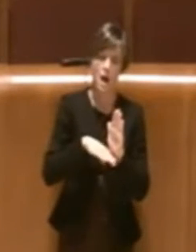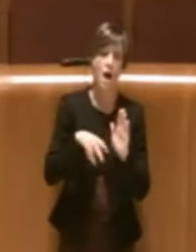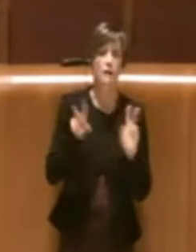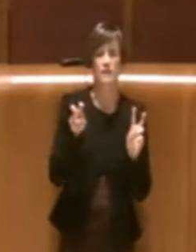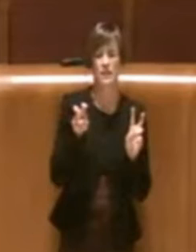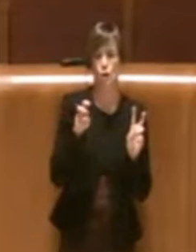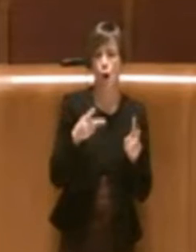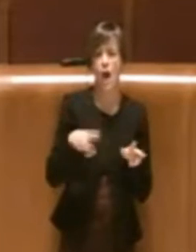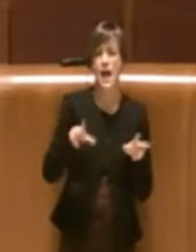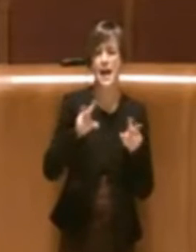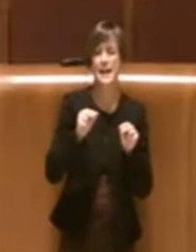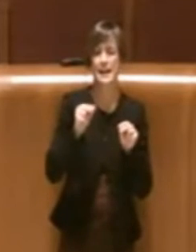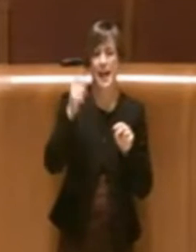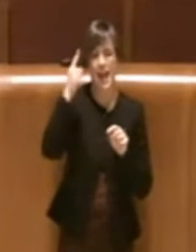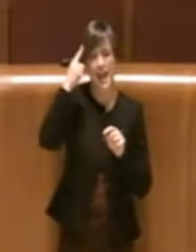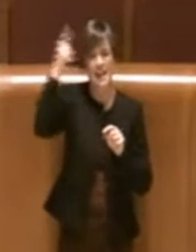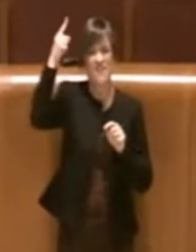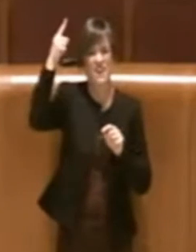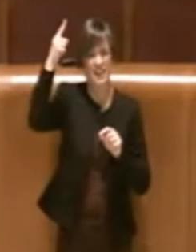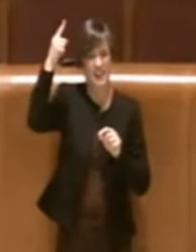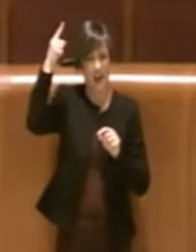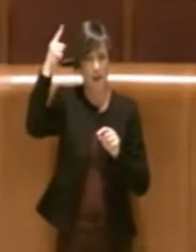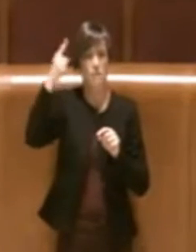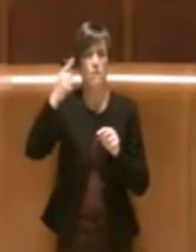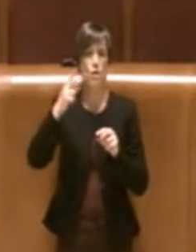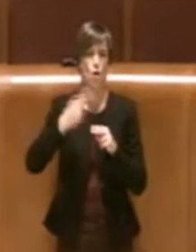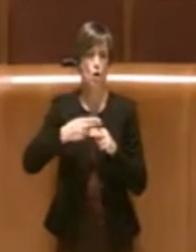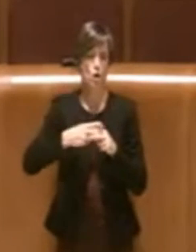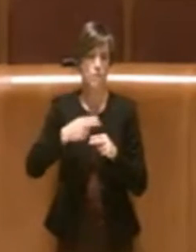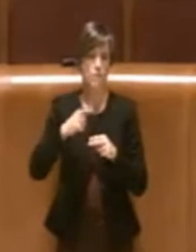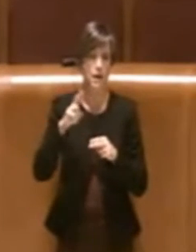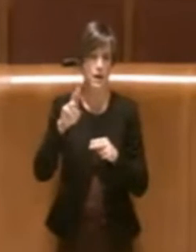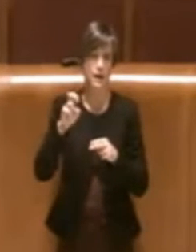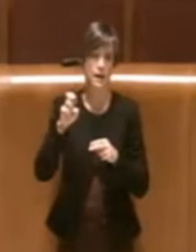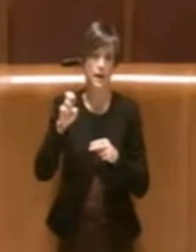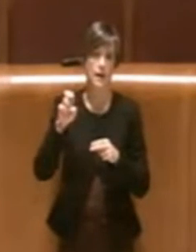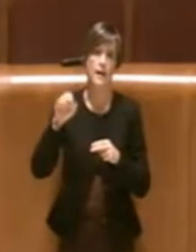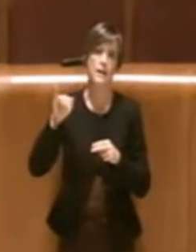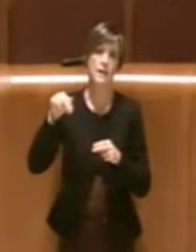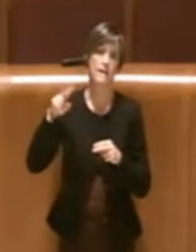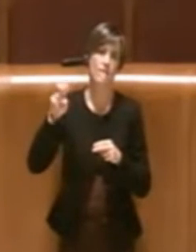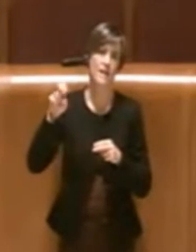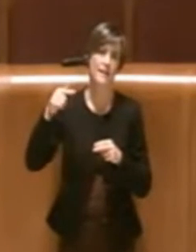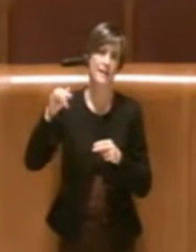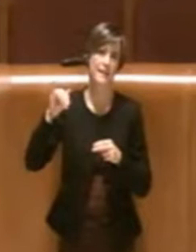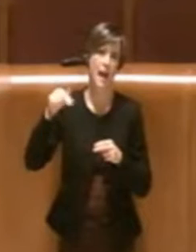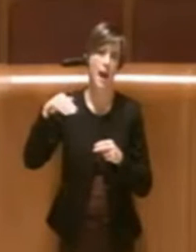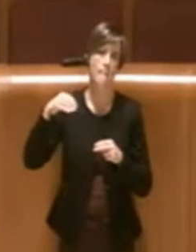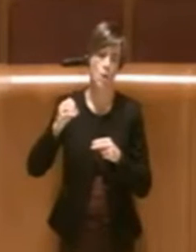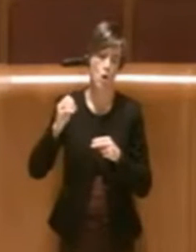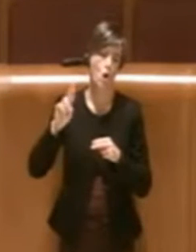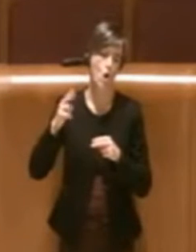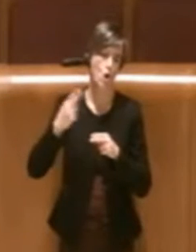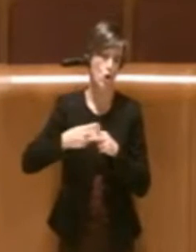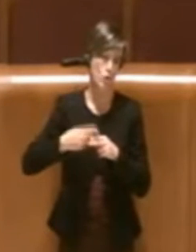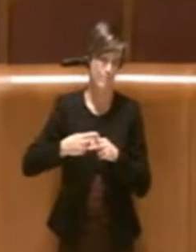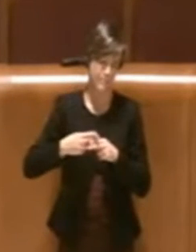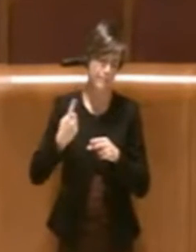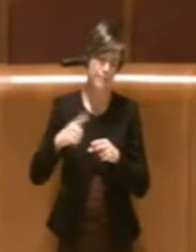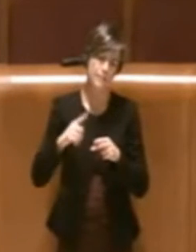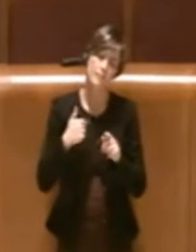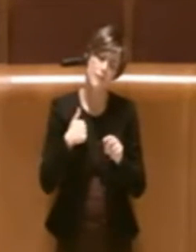Roma, e che è un programma più, mi permetto di dire, anche più ampio rispetto alla delibera che andiamo ad approvare